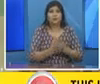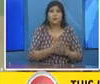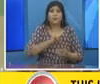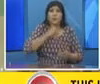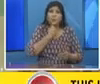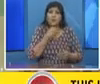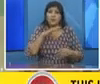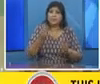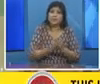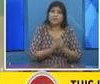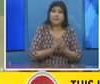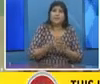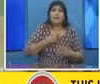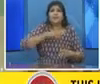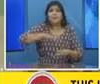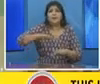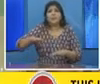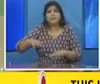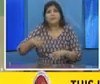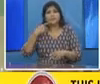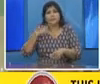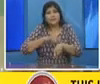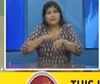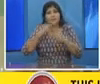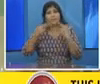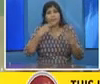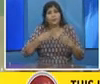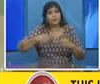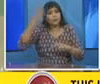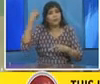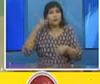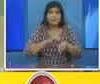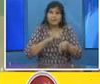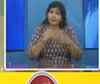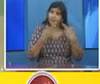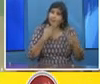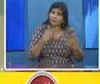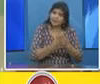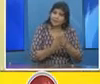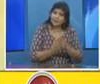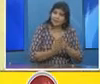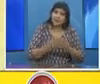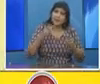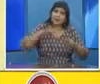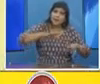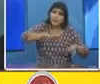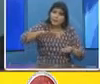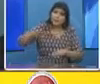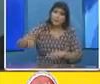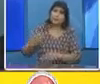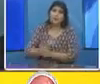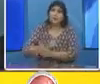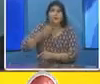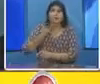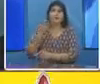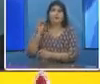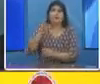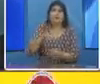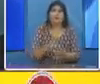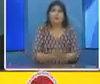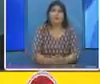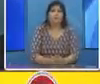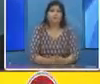बुजुर्ग भी अपने बचपन के बारे में उस दौर के बारे में अपने घर के बच्चों को बताएं।